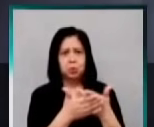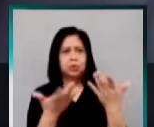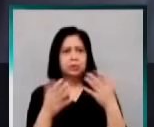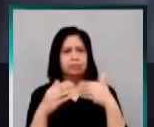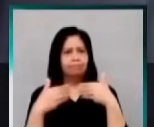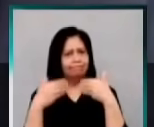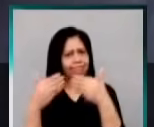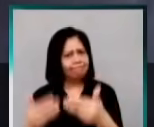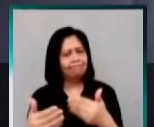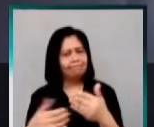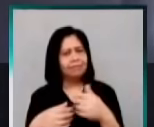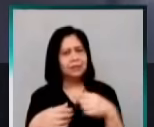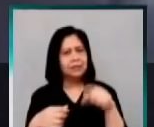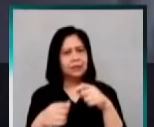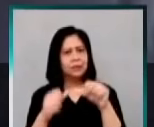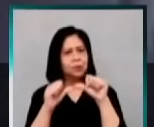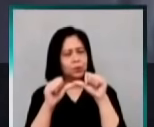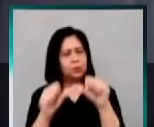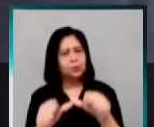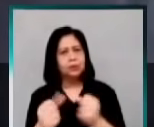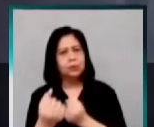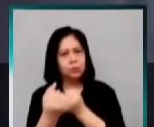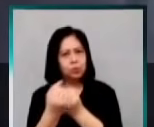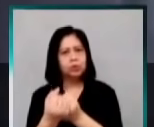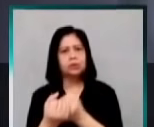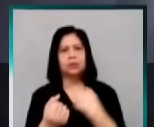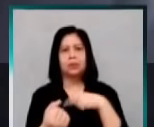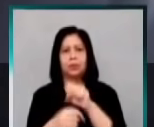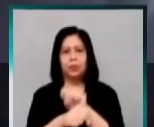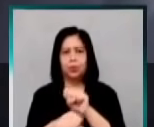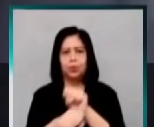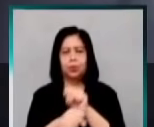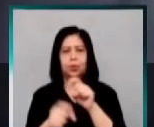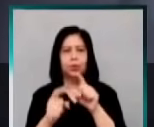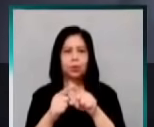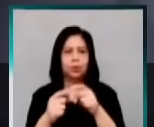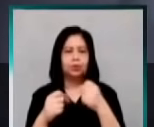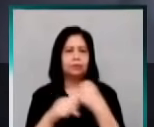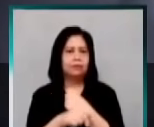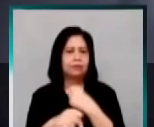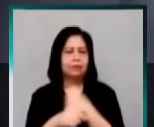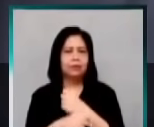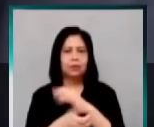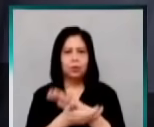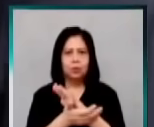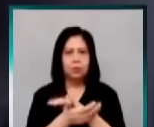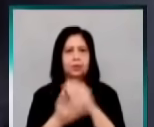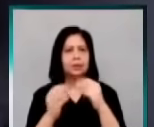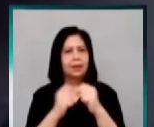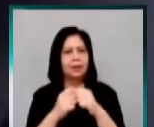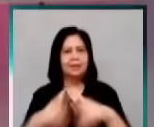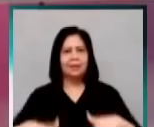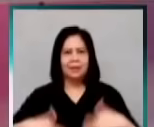in sustaining our efforts to fight COVID and coexisting with COVID.